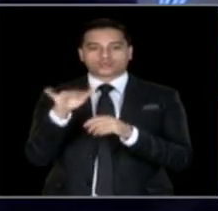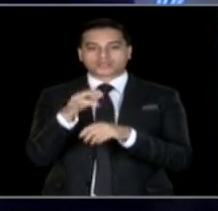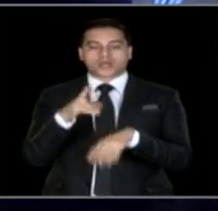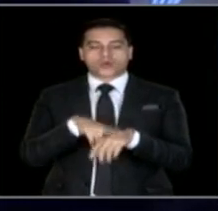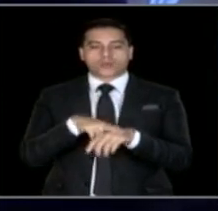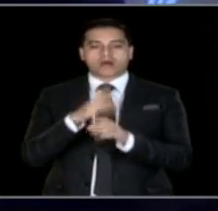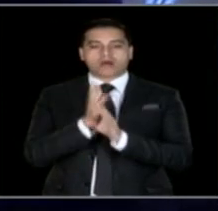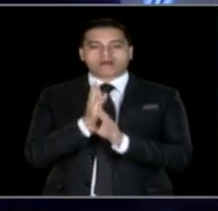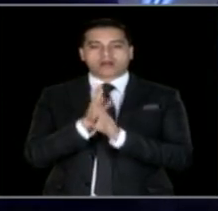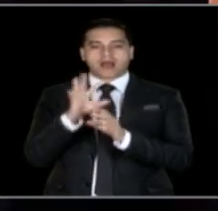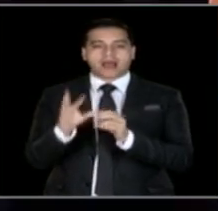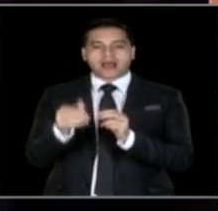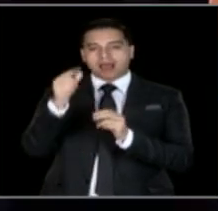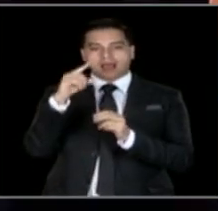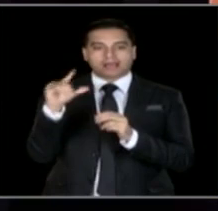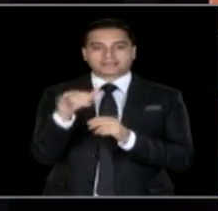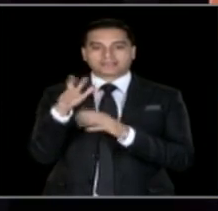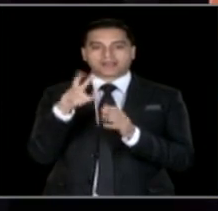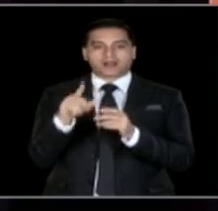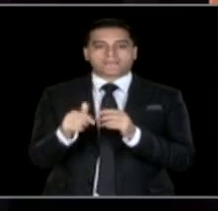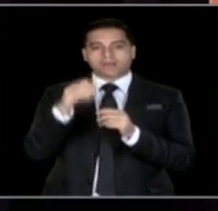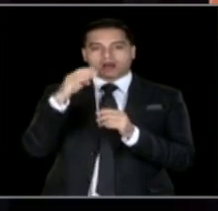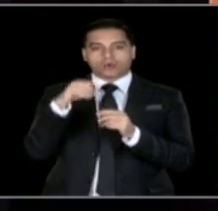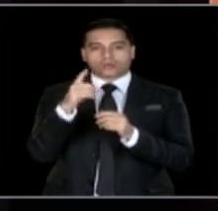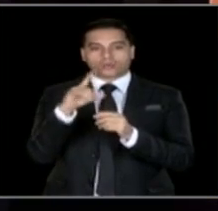وإخراج هادي الباجوري.